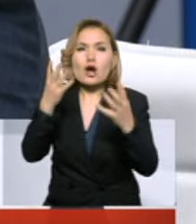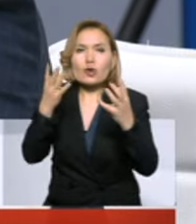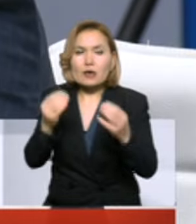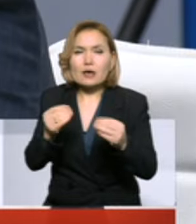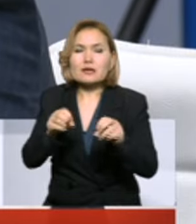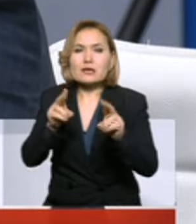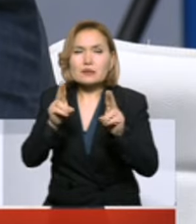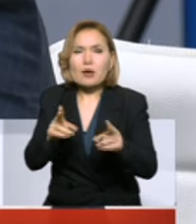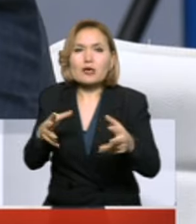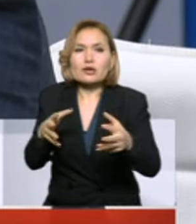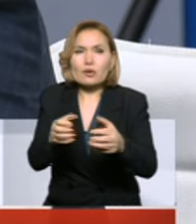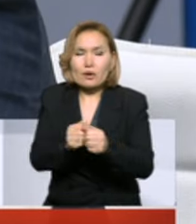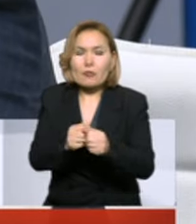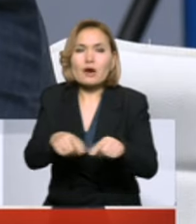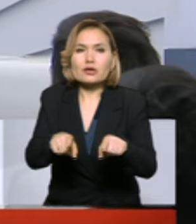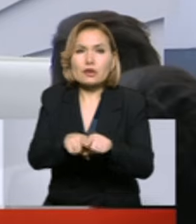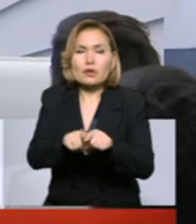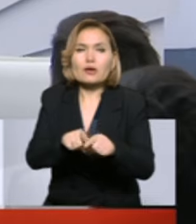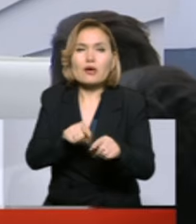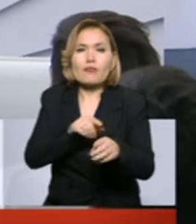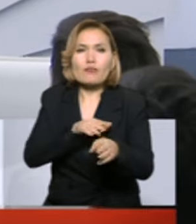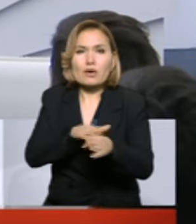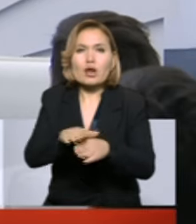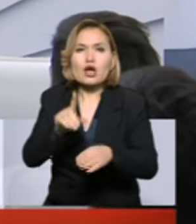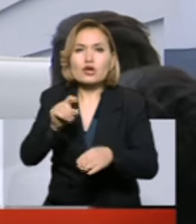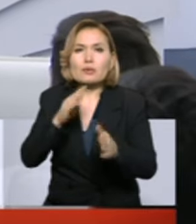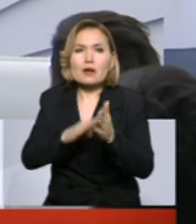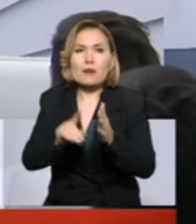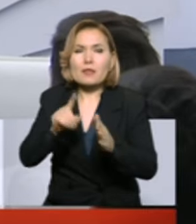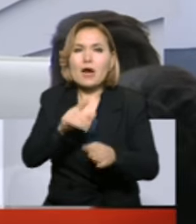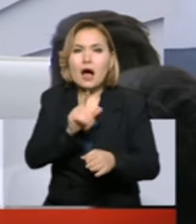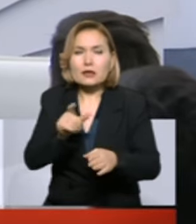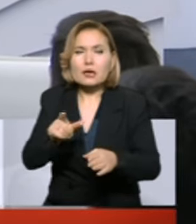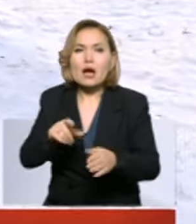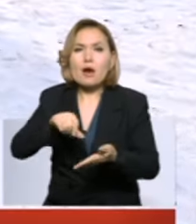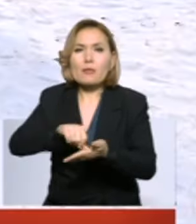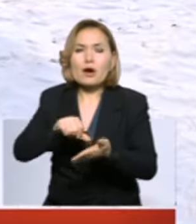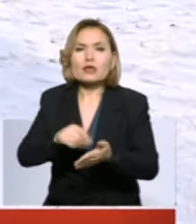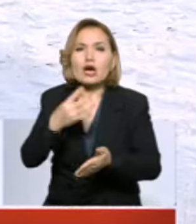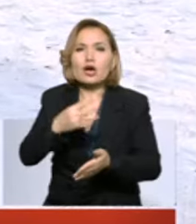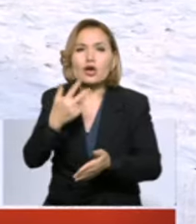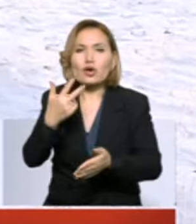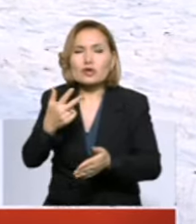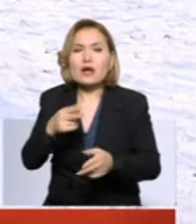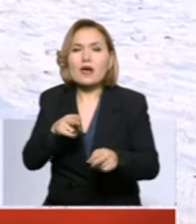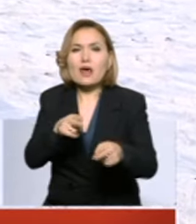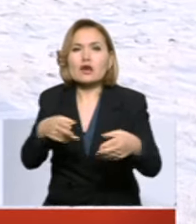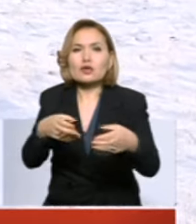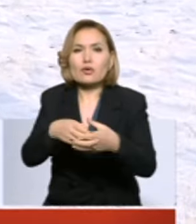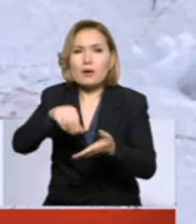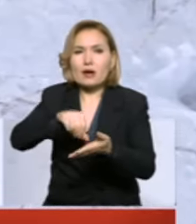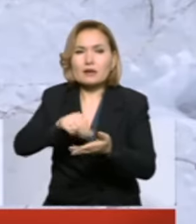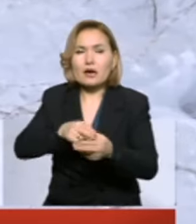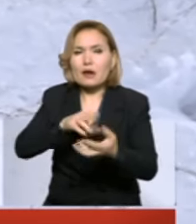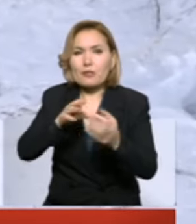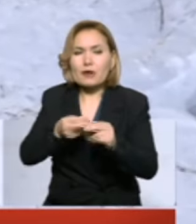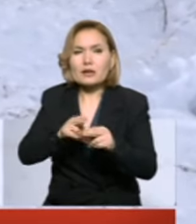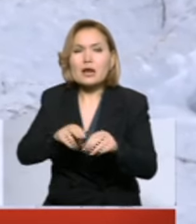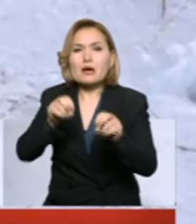тор құрып қамау арқылы жүргізілген, оған 191 адамнан тұратын 43 аңшы тобы құрылған.